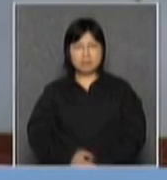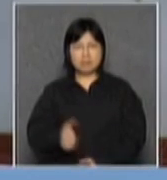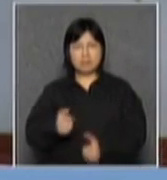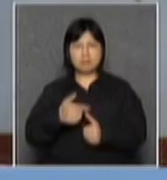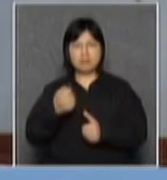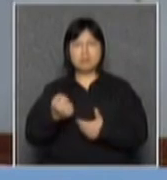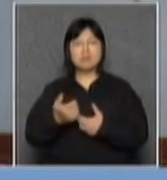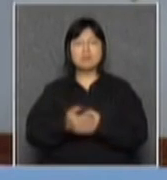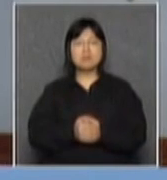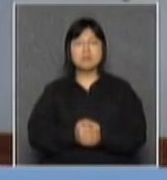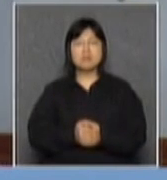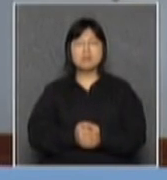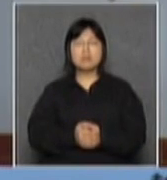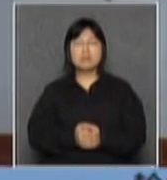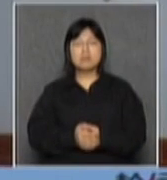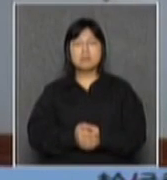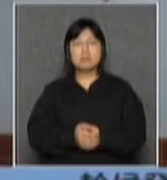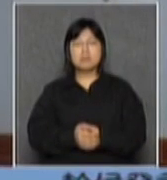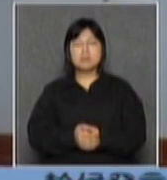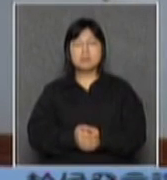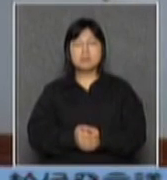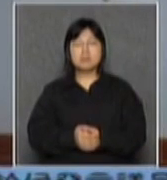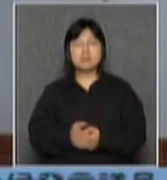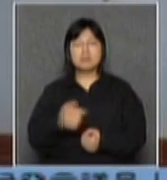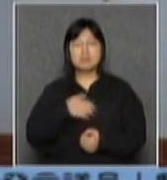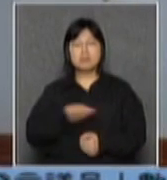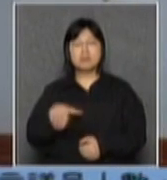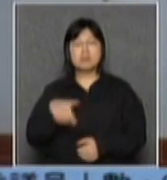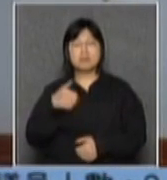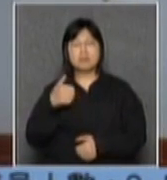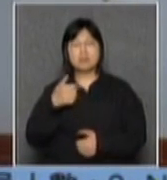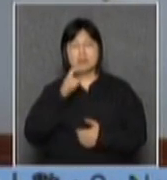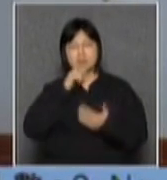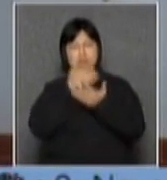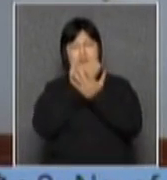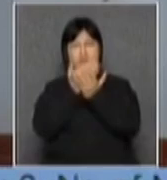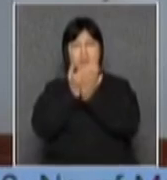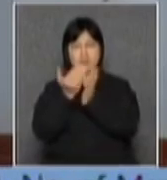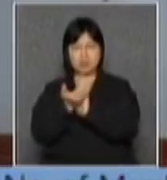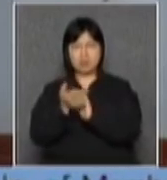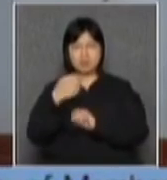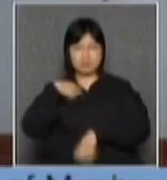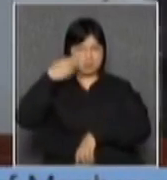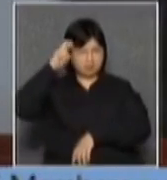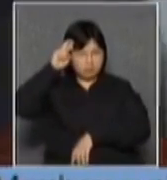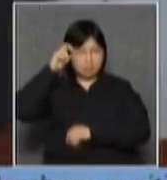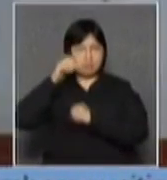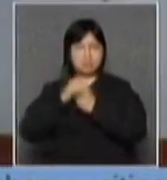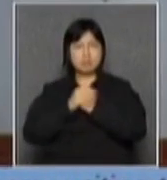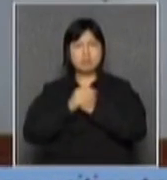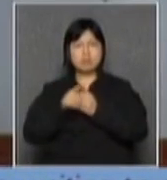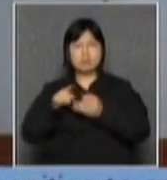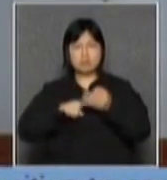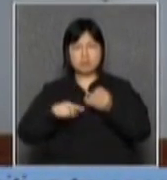主席，咁就即係我哋要多層次、多方面咁去研究，即係曾司長